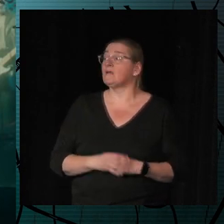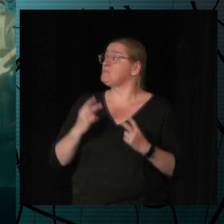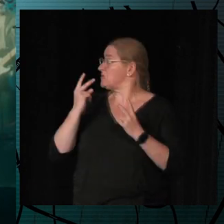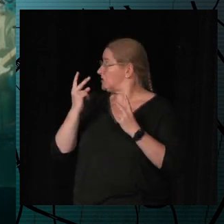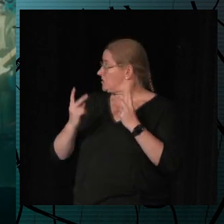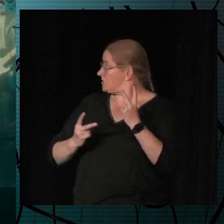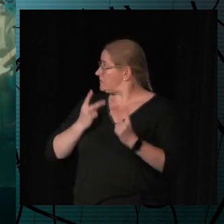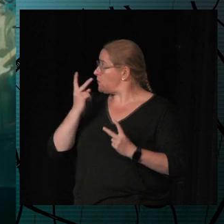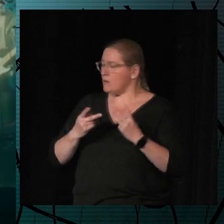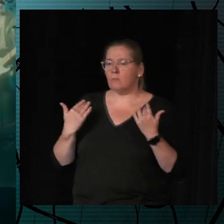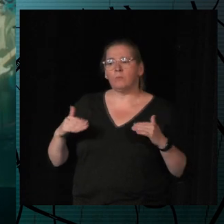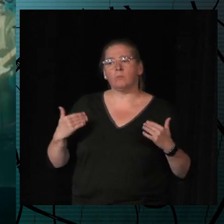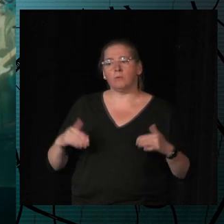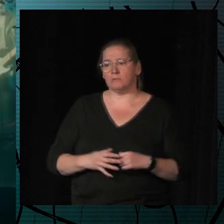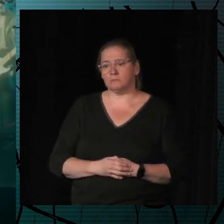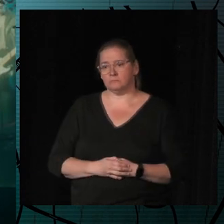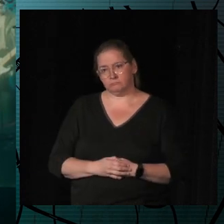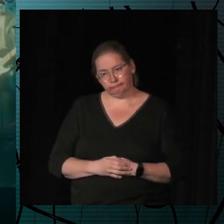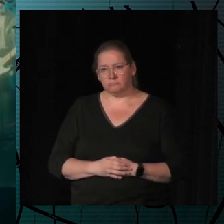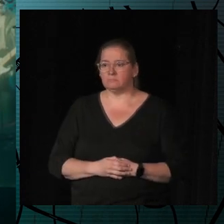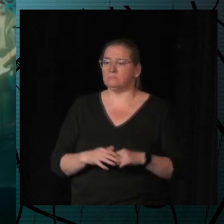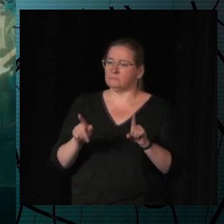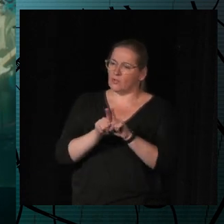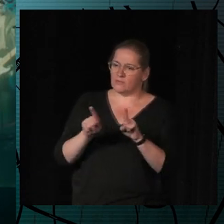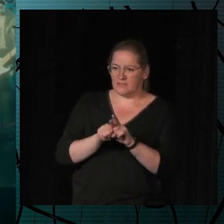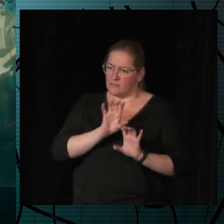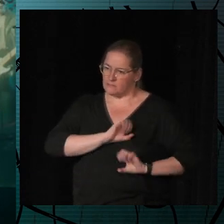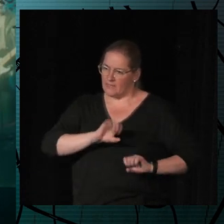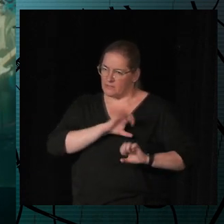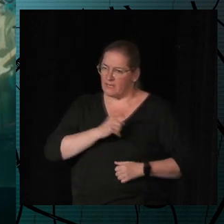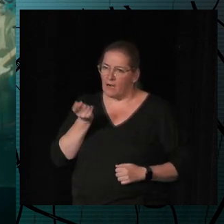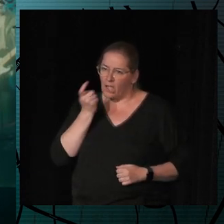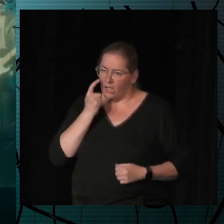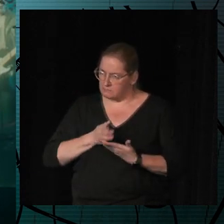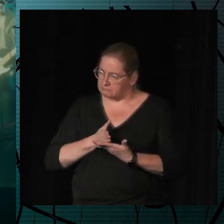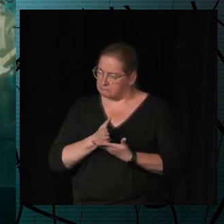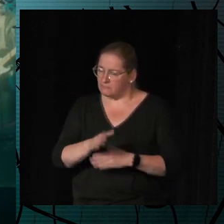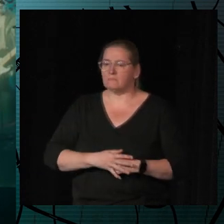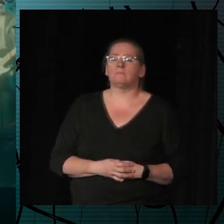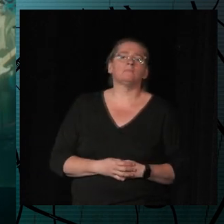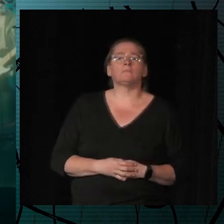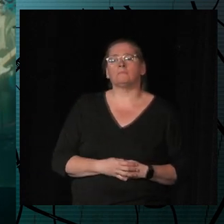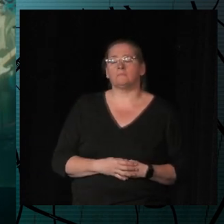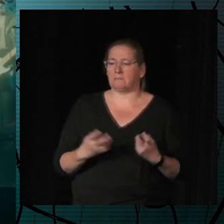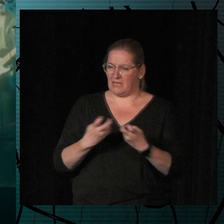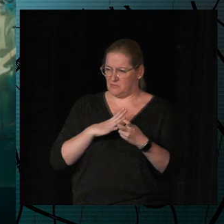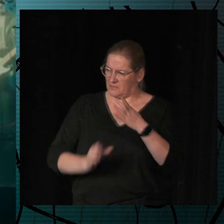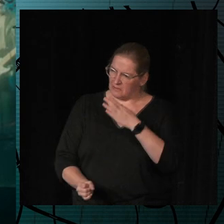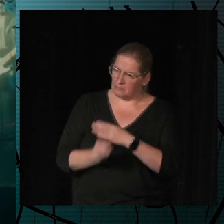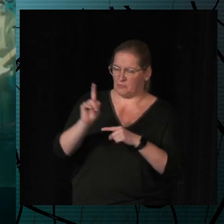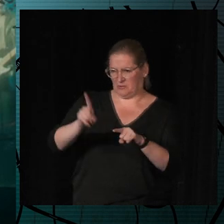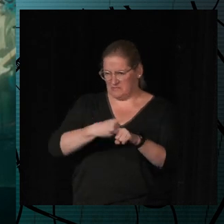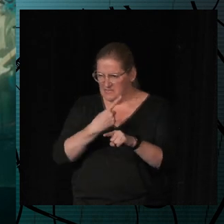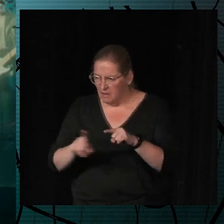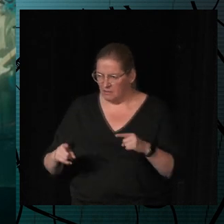euh sa partie ses visuel et son côté expérimentental où j'etis tel quel euh notamment par justement sa bizarrerie qu'il a